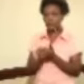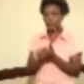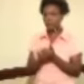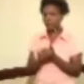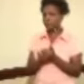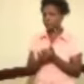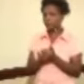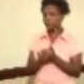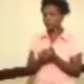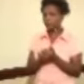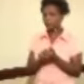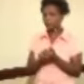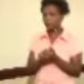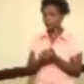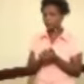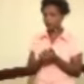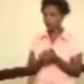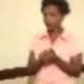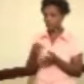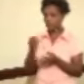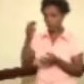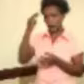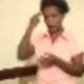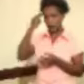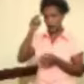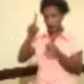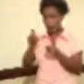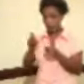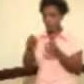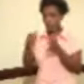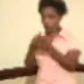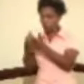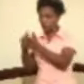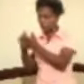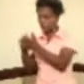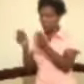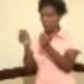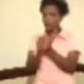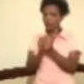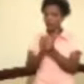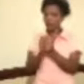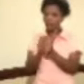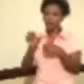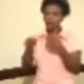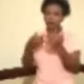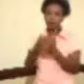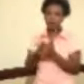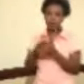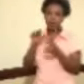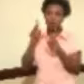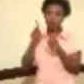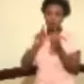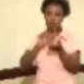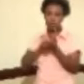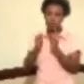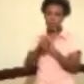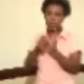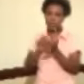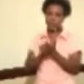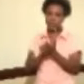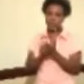que c'est système ça même que même les combattre depuis longtemps. Et monsieur Martelly, m'a bon 30 secondes. Un système ça.